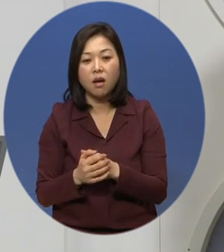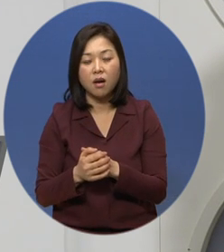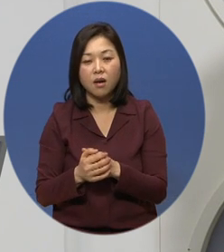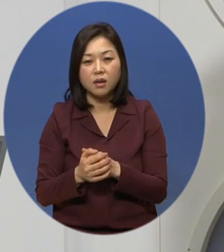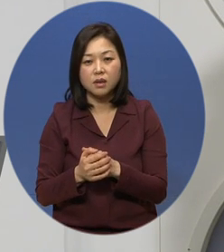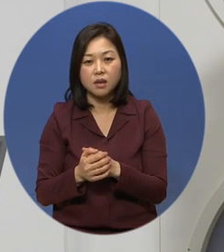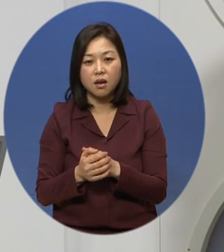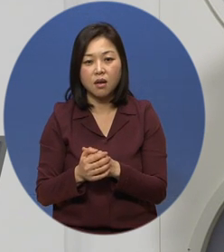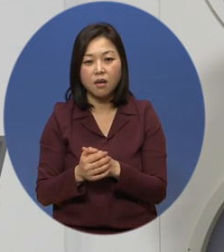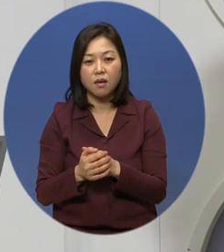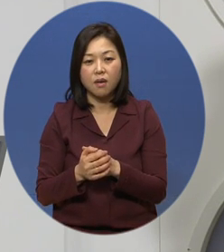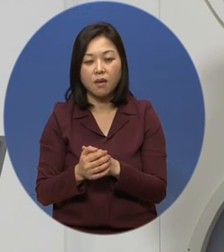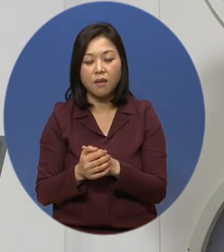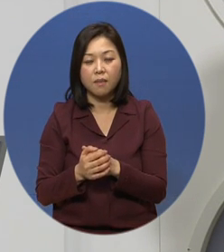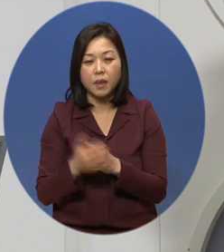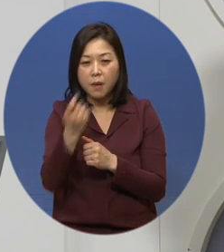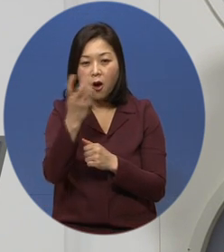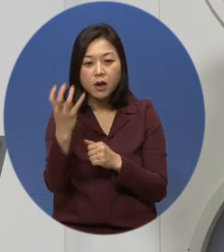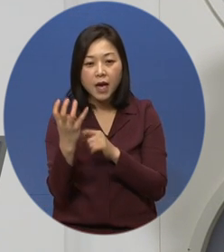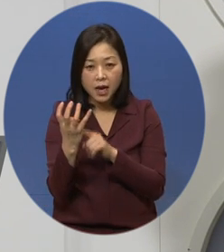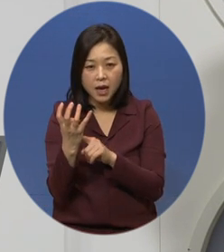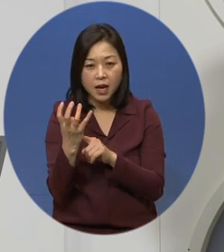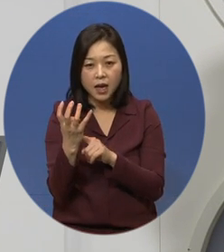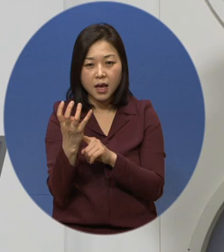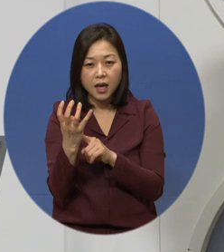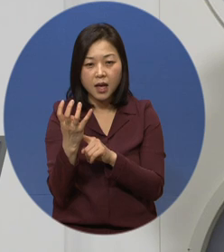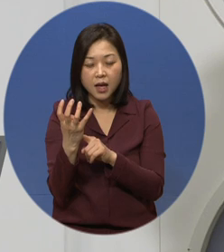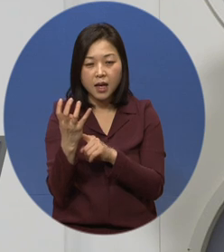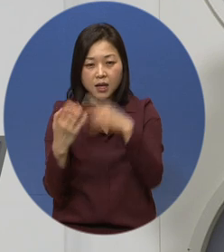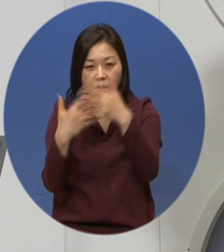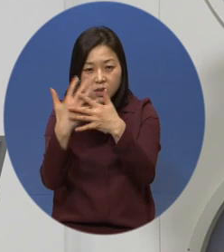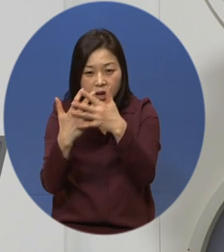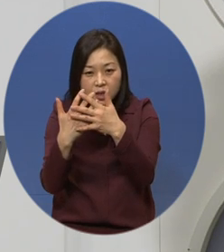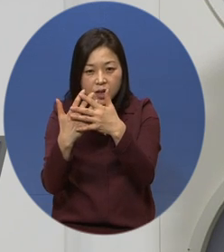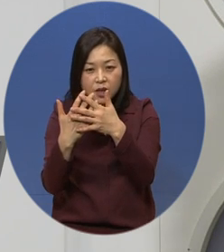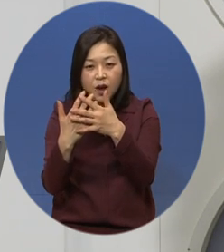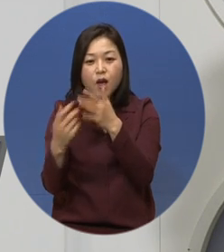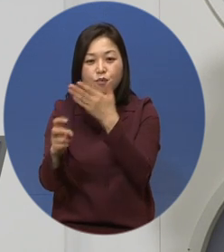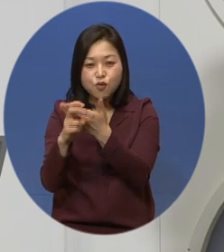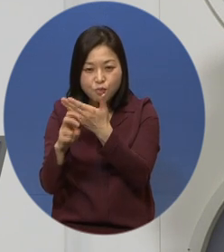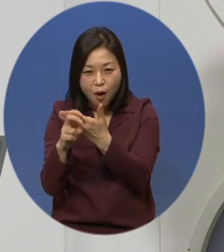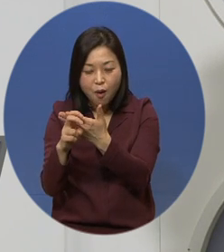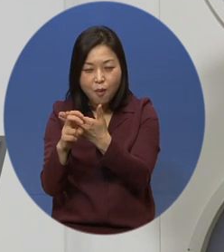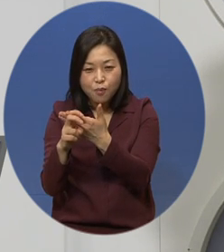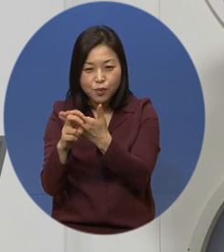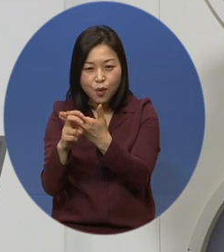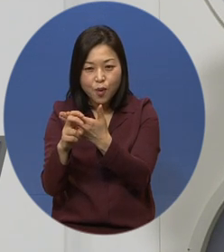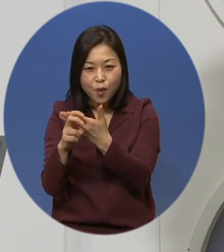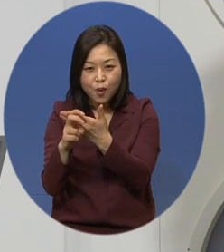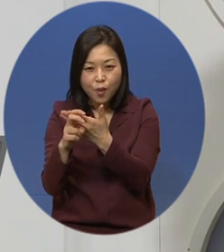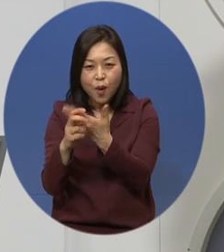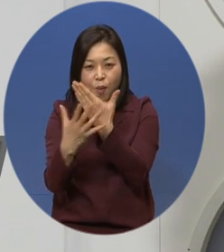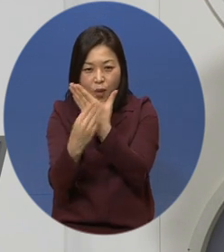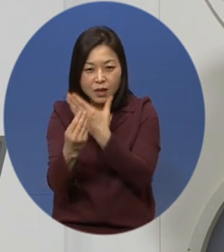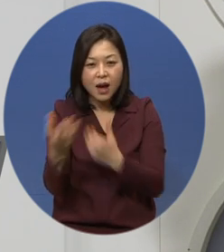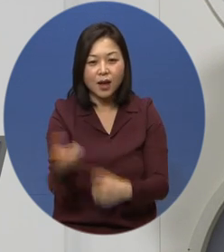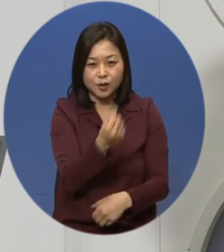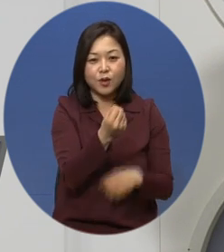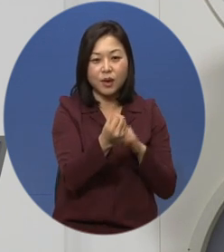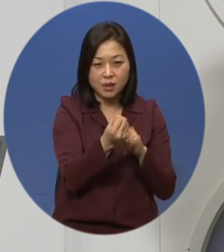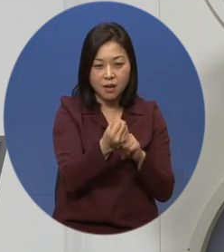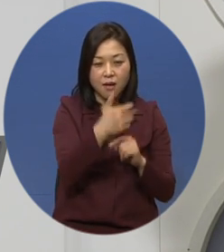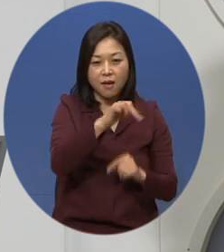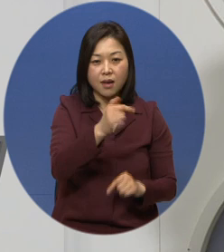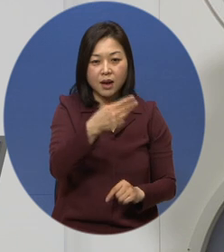장면을 그때 어 사실은 불법으로 훔친 거죠 그분 한테 얘기해서 그래서